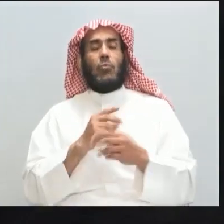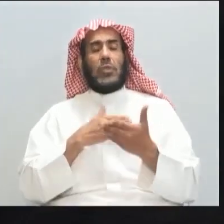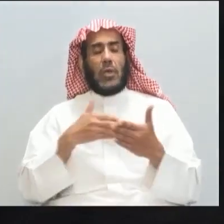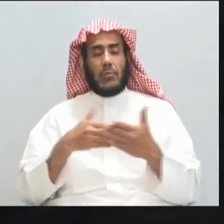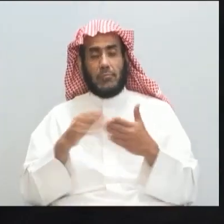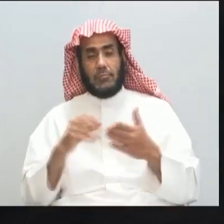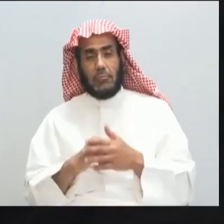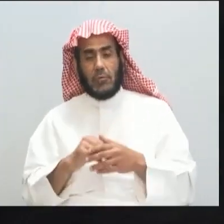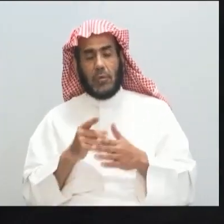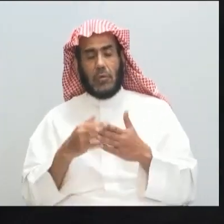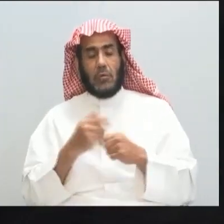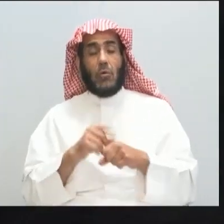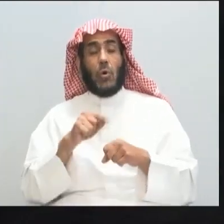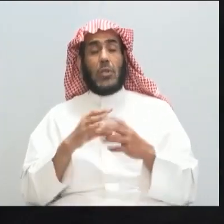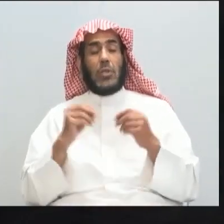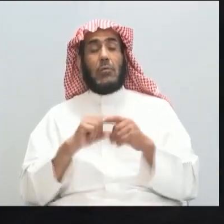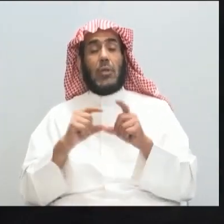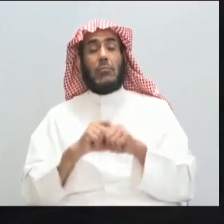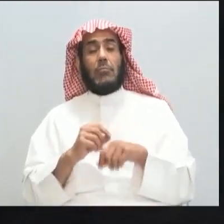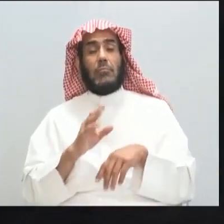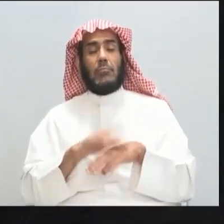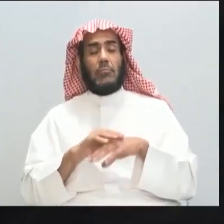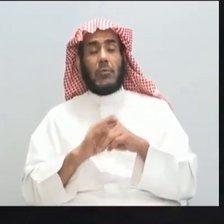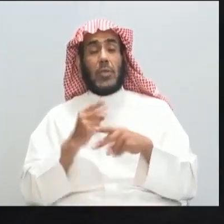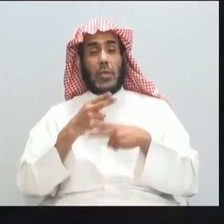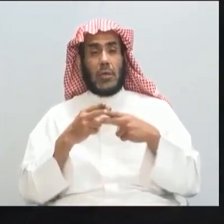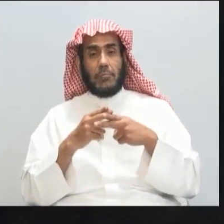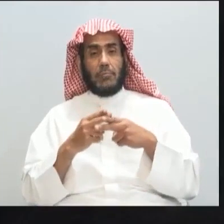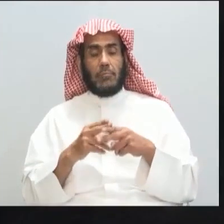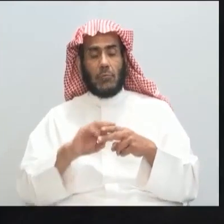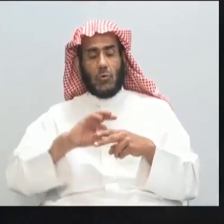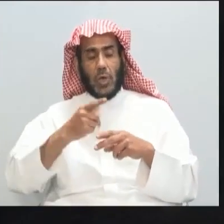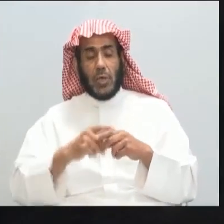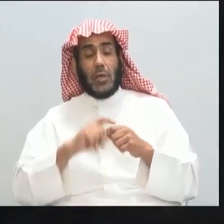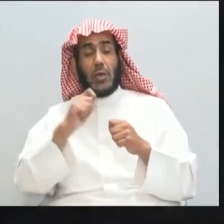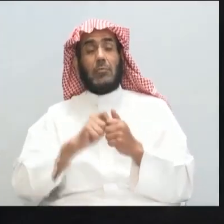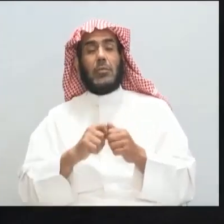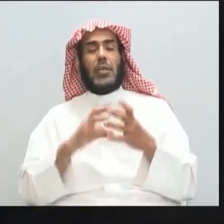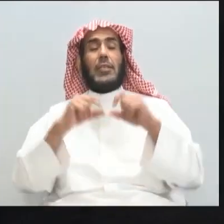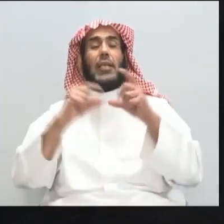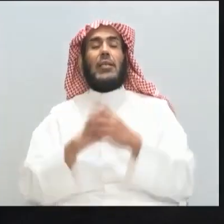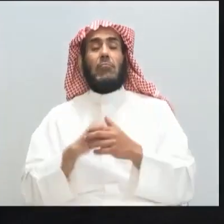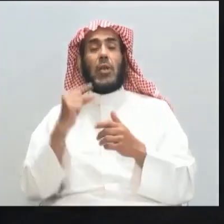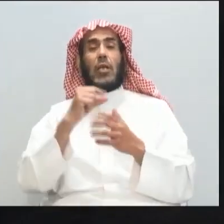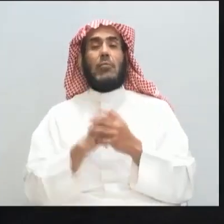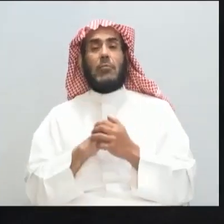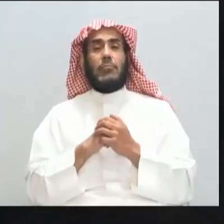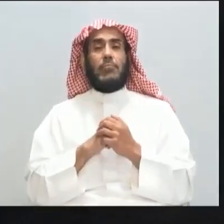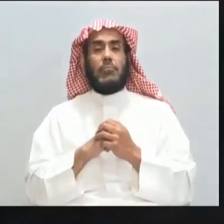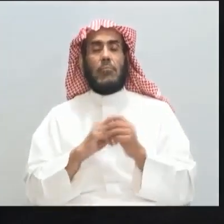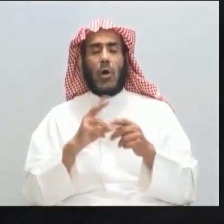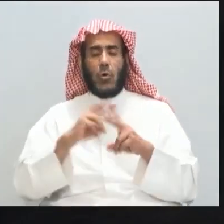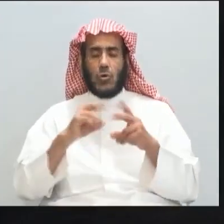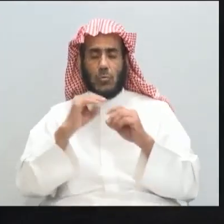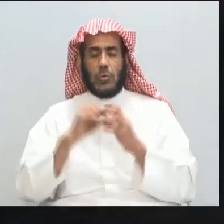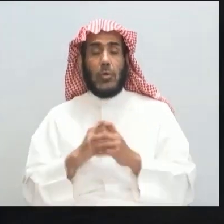انتهى اذا كان قد ادبه و انتهى وهذا دليل على ان الاعراب يغير القيمه الدلاليه للكلمه او